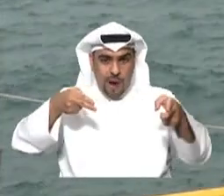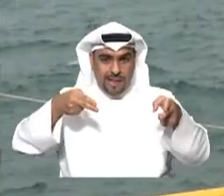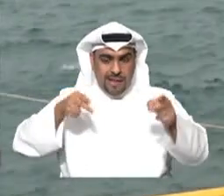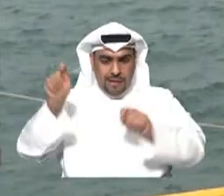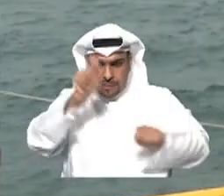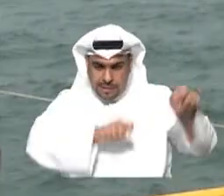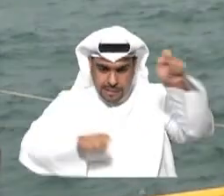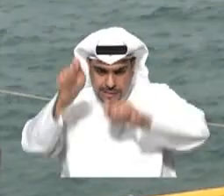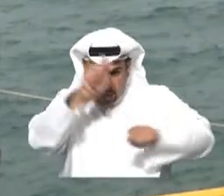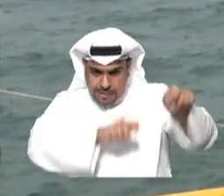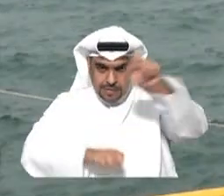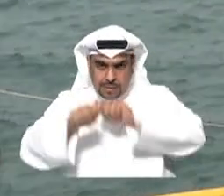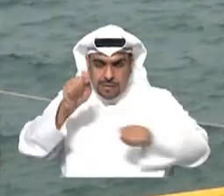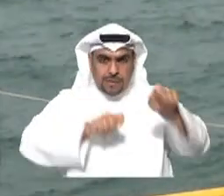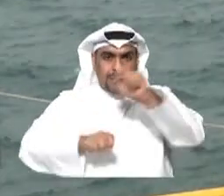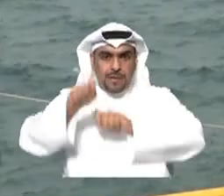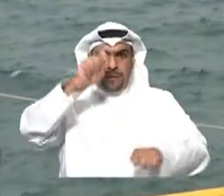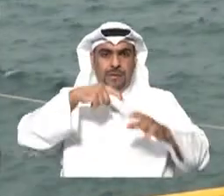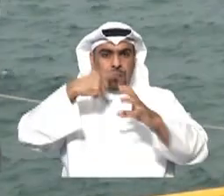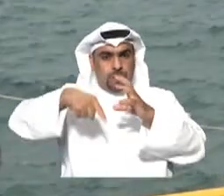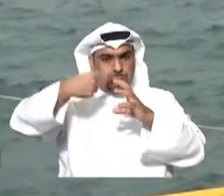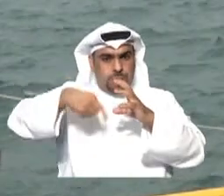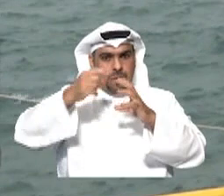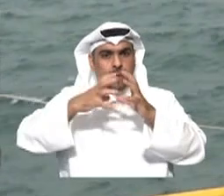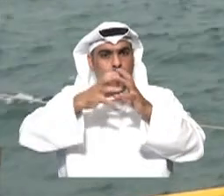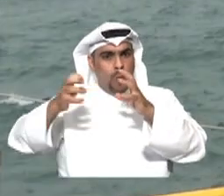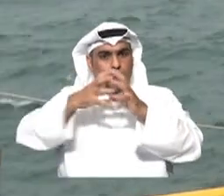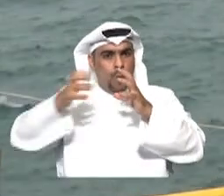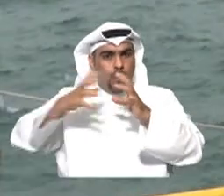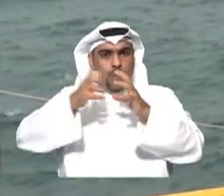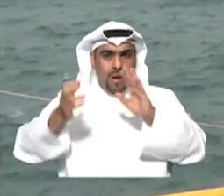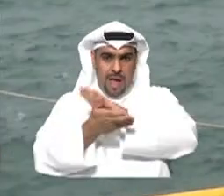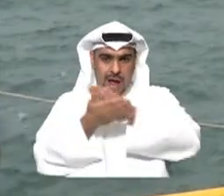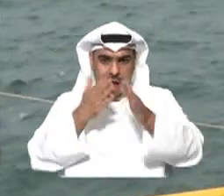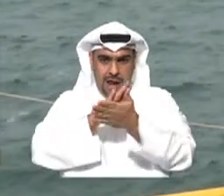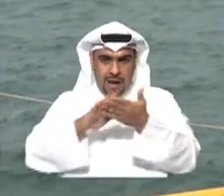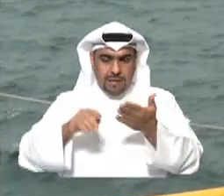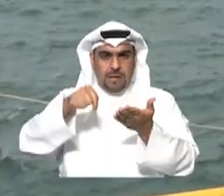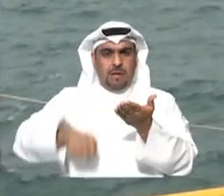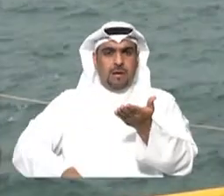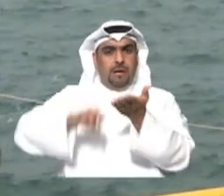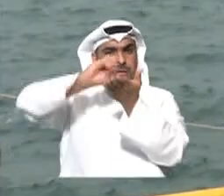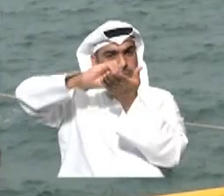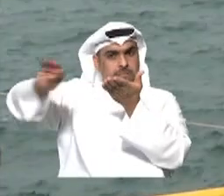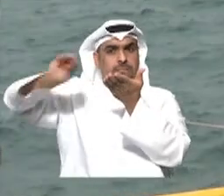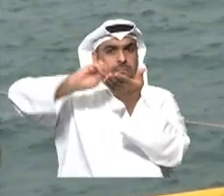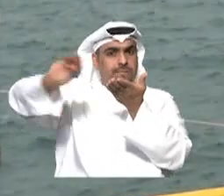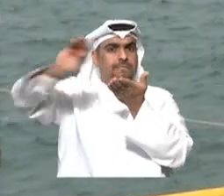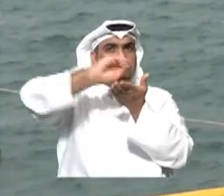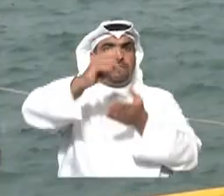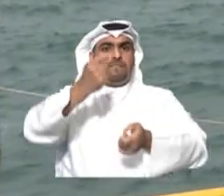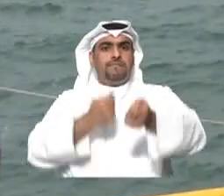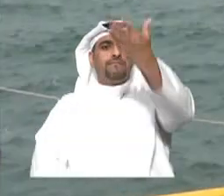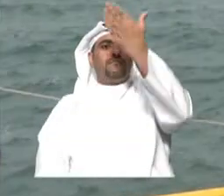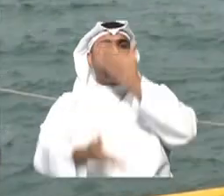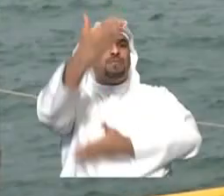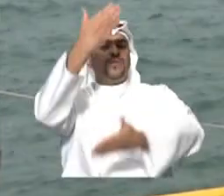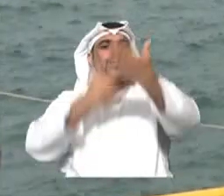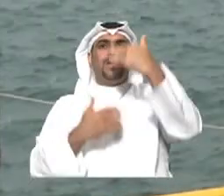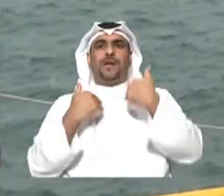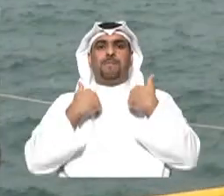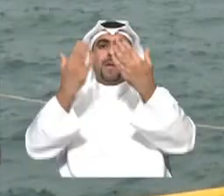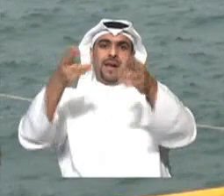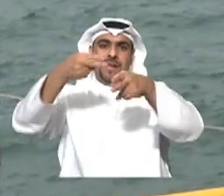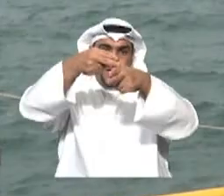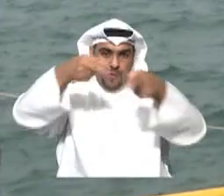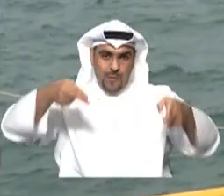بدأت ودخلت السوق العالمي لتصدير المنتجات عالية الجودة المطلوبة حاليا في